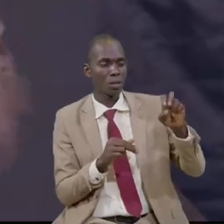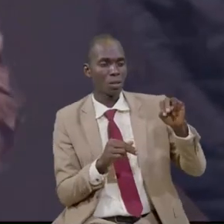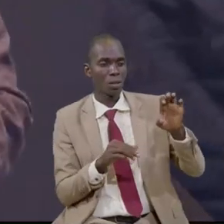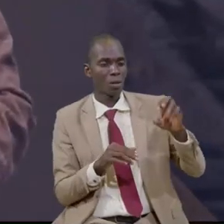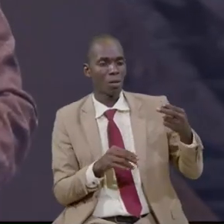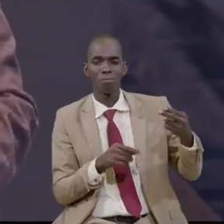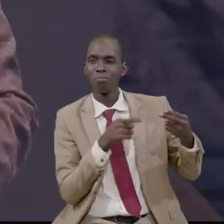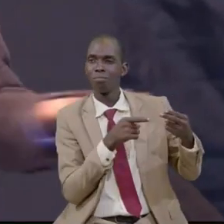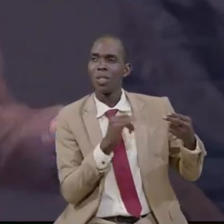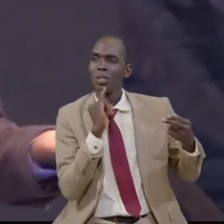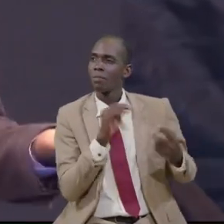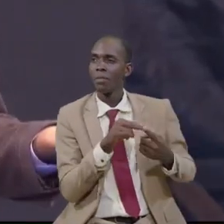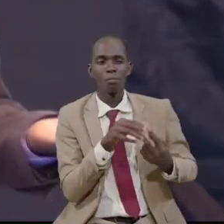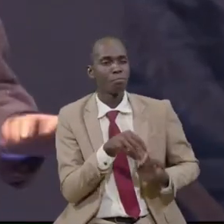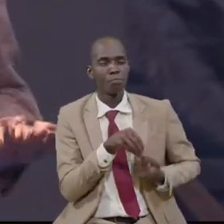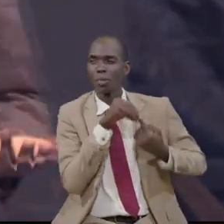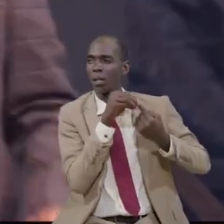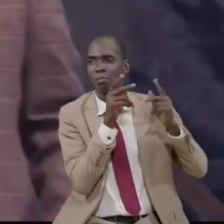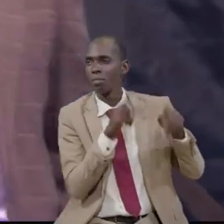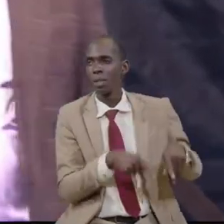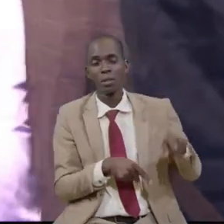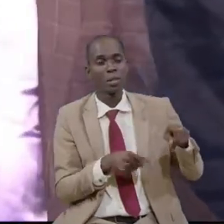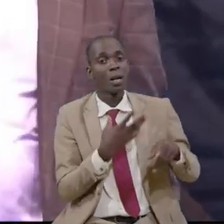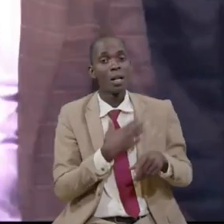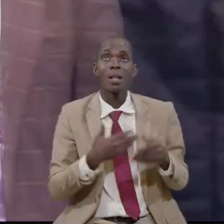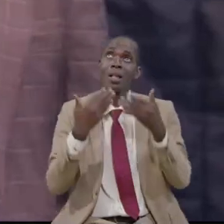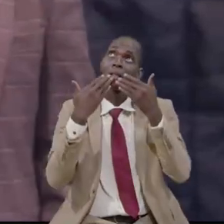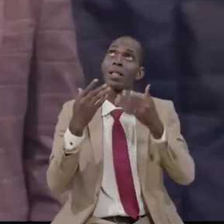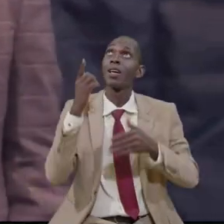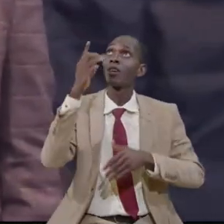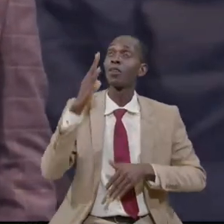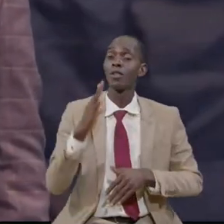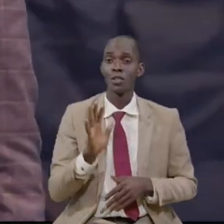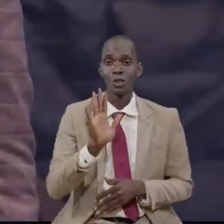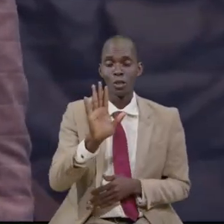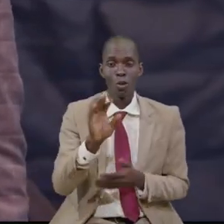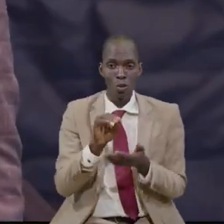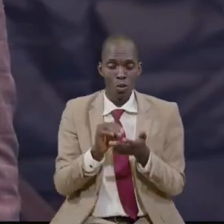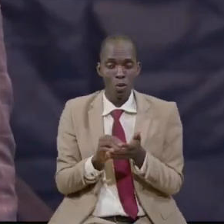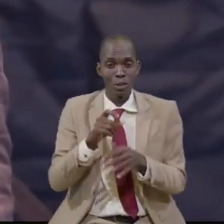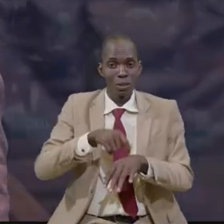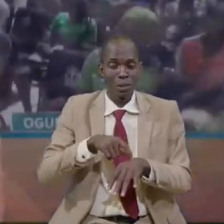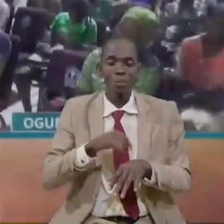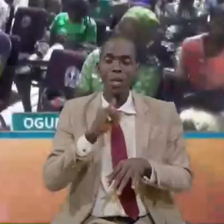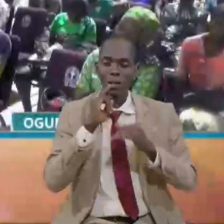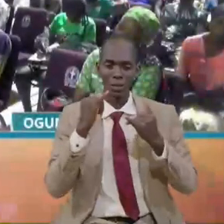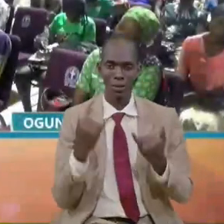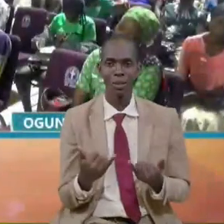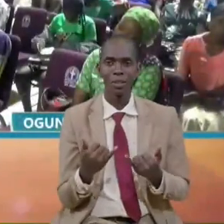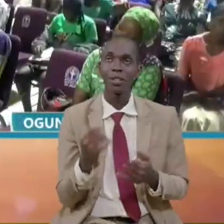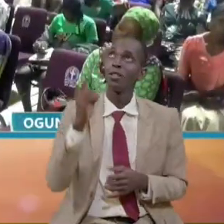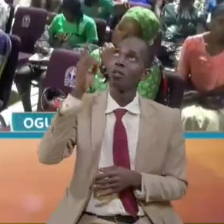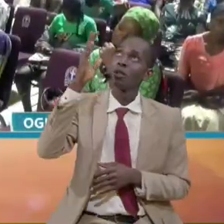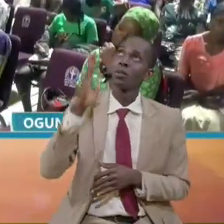comme étant une personne spéciale, particulière. Dieu merci, votre jour, votre heure sonne. Et